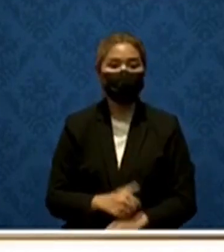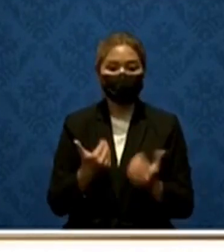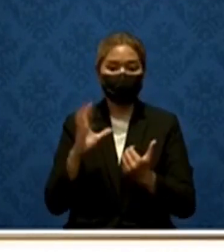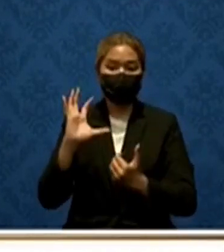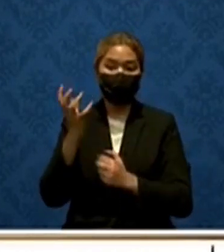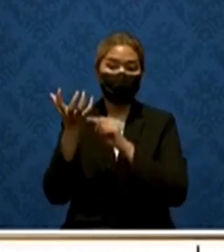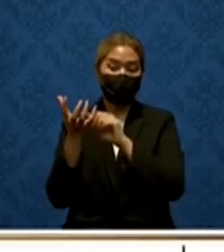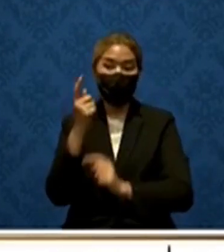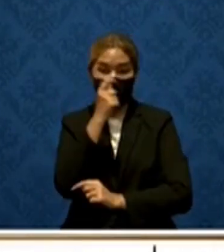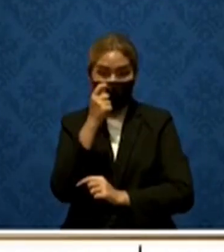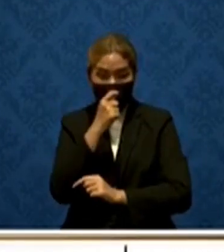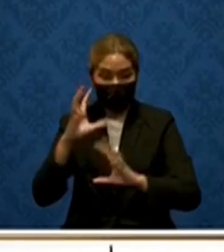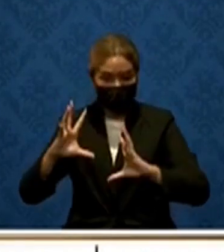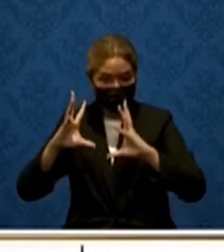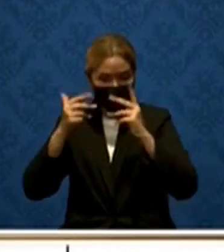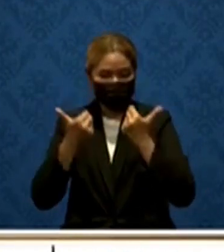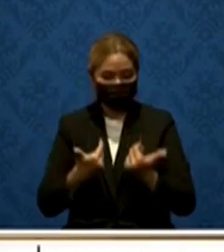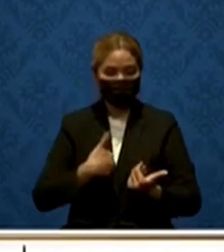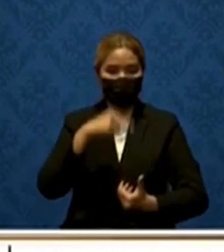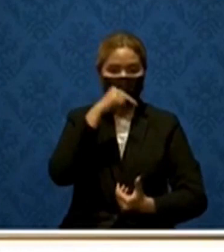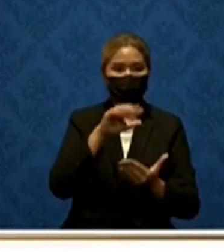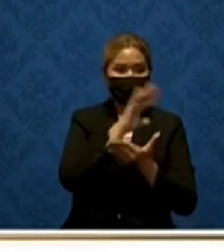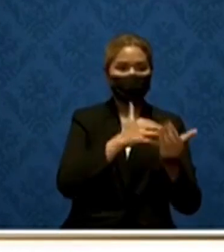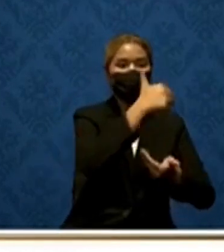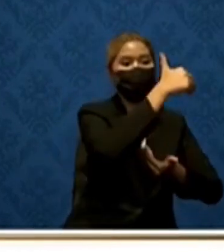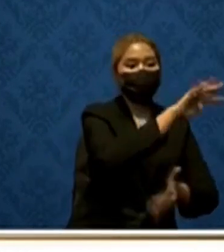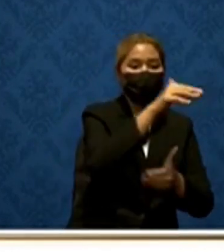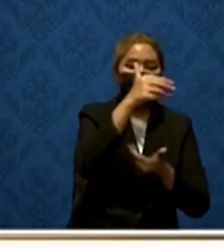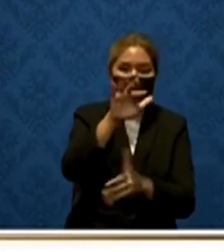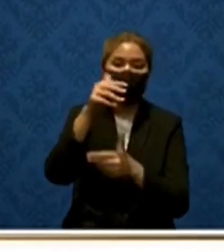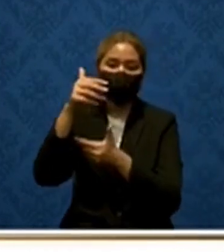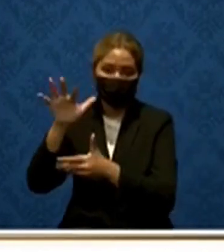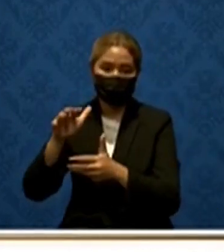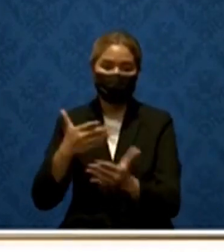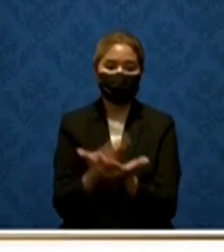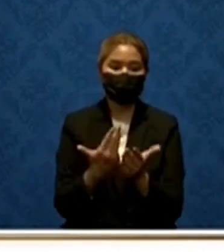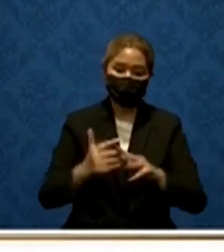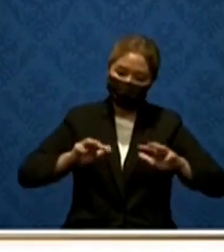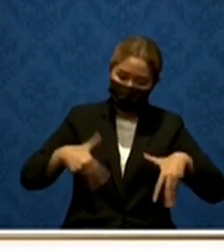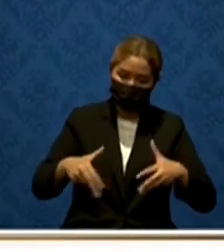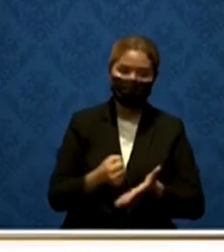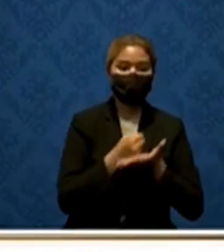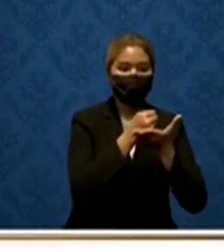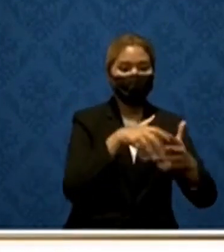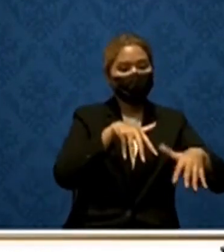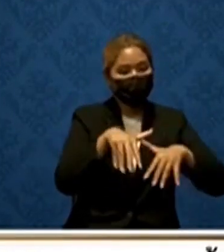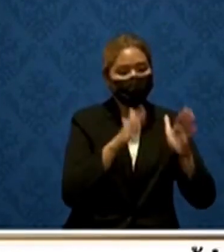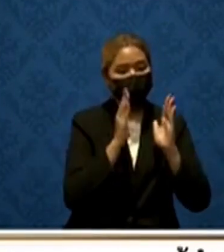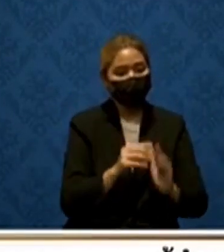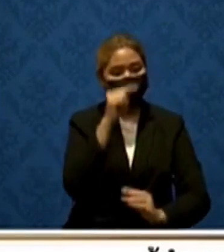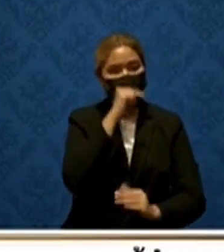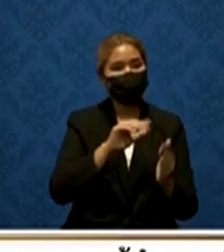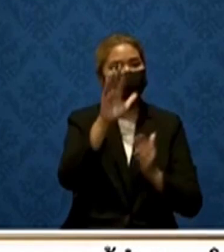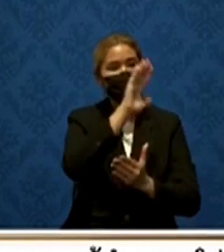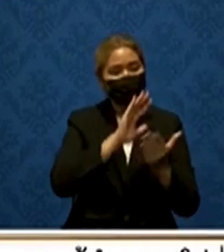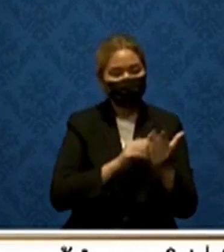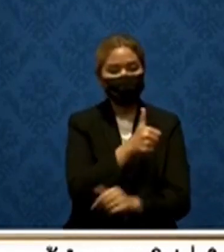นำอาหารส่งออกช่วยเกษะกองนำเงินเข้ประเทศได้อย่างดีย่งตามตัวเลขที่ผม